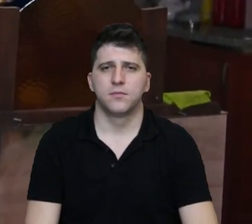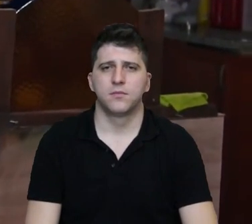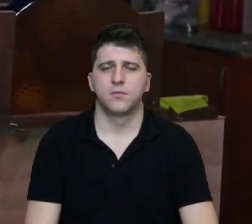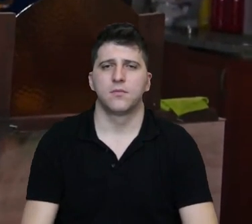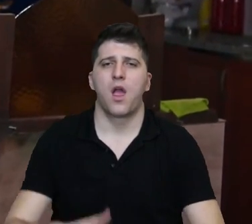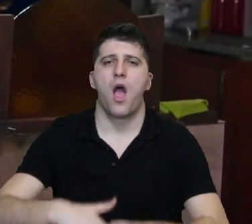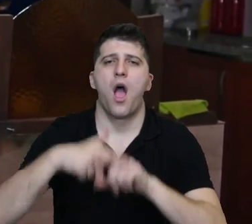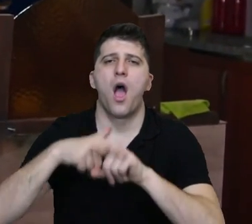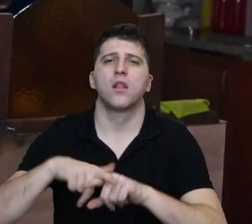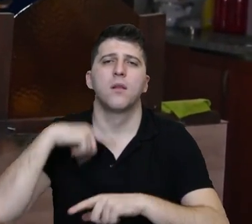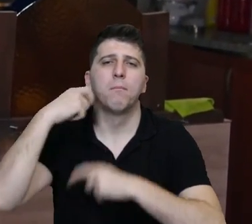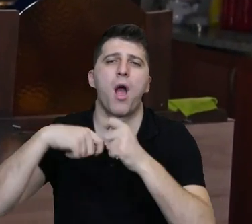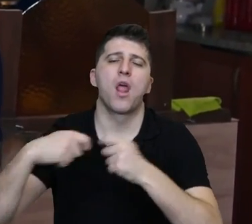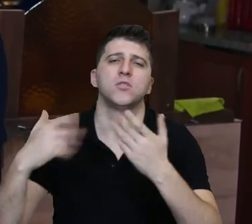ya.